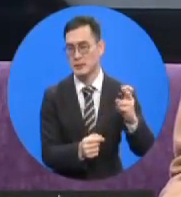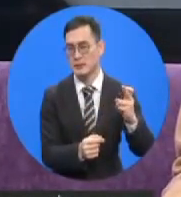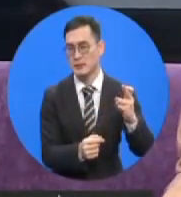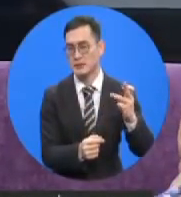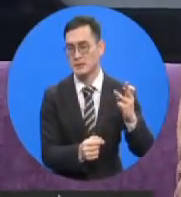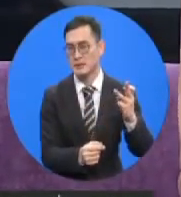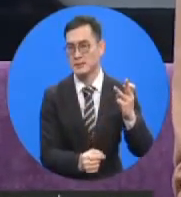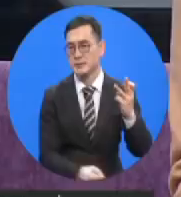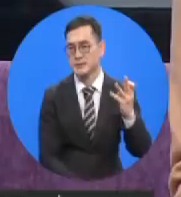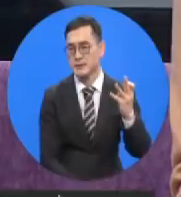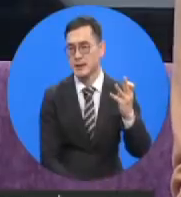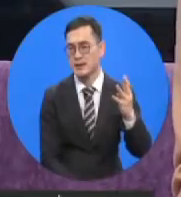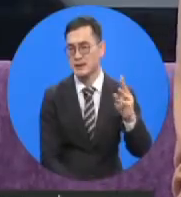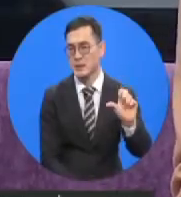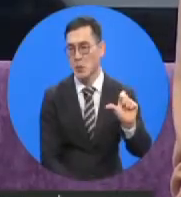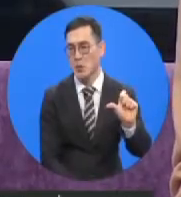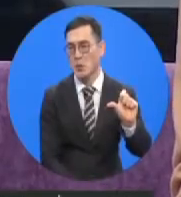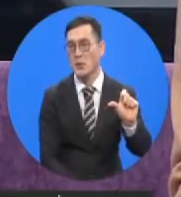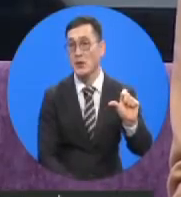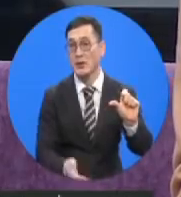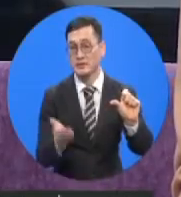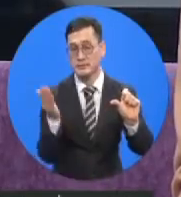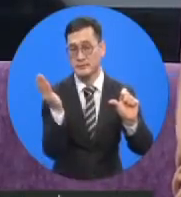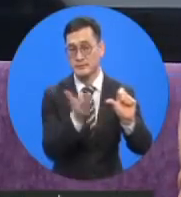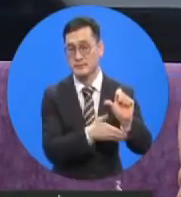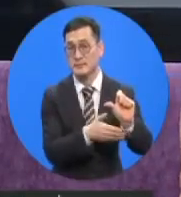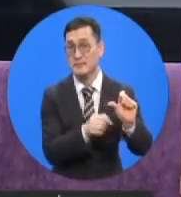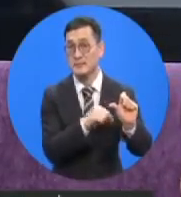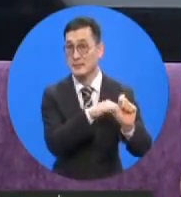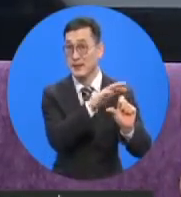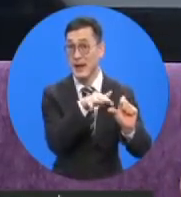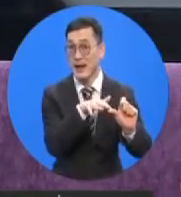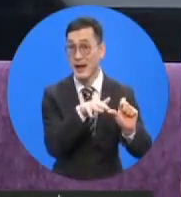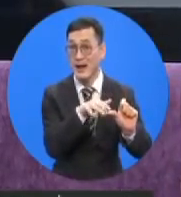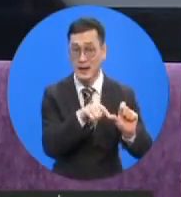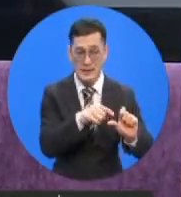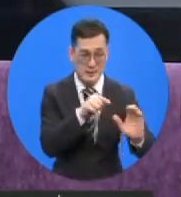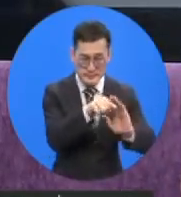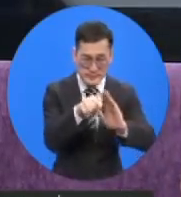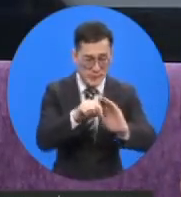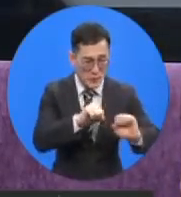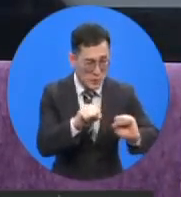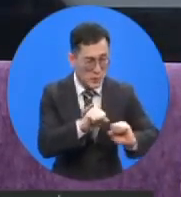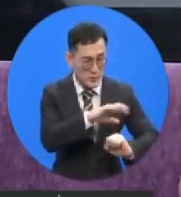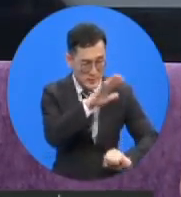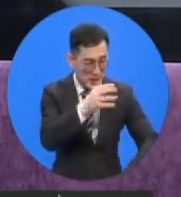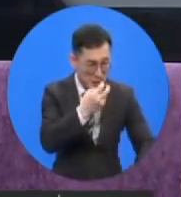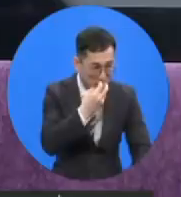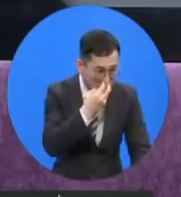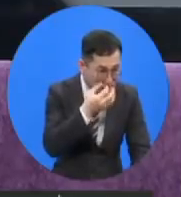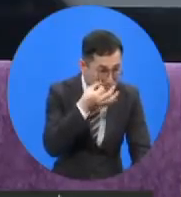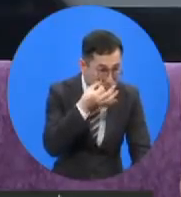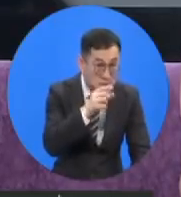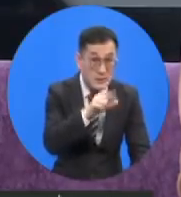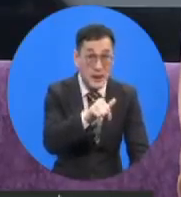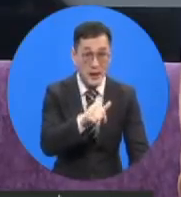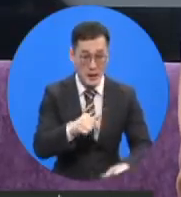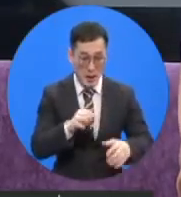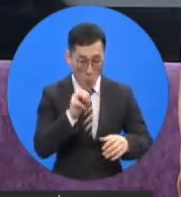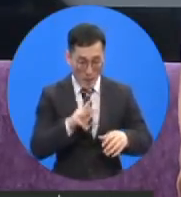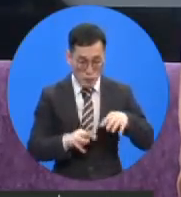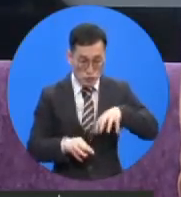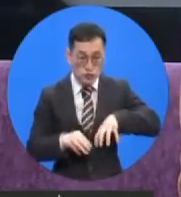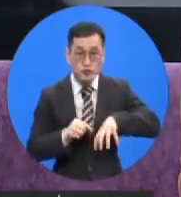13, 14, 15번 환자까지 확진자까지 모든 동선을 고려해봤을 때 지역사회, 즉 광주 지역의